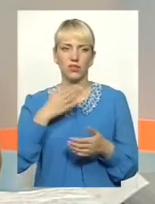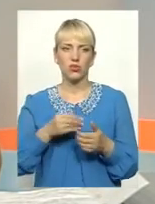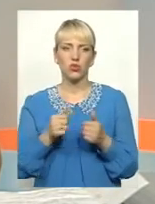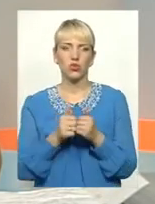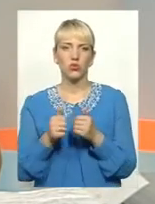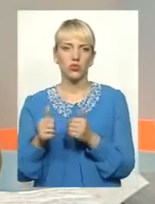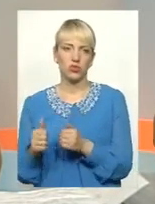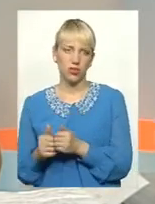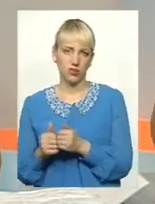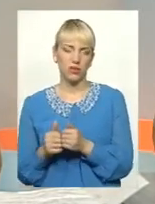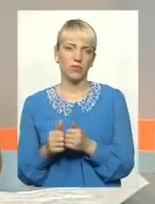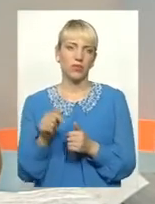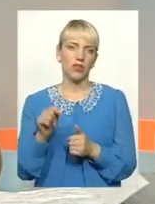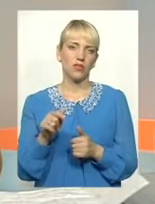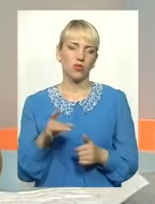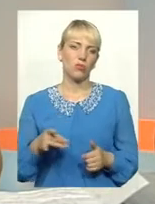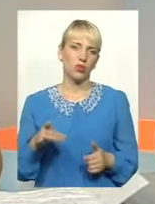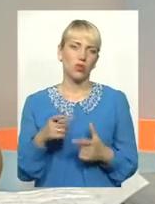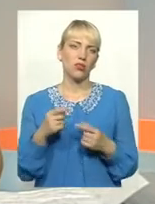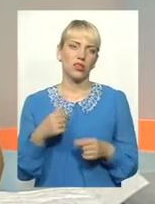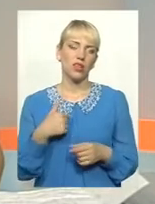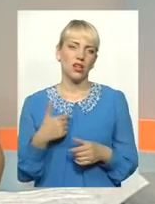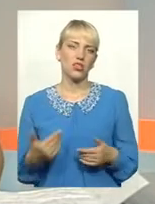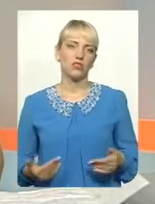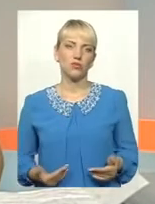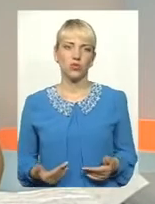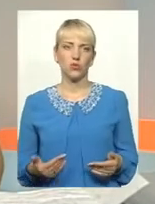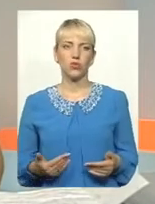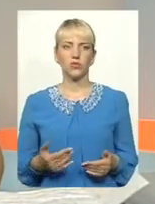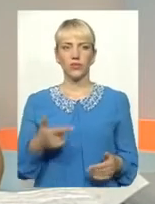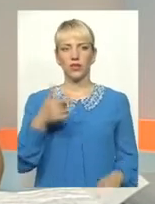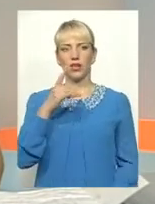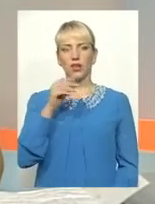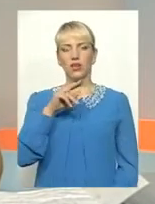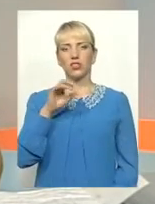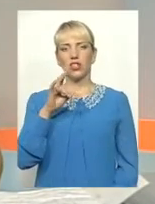там, ну, в тому мікрорайоні, де я живу, в районі Гречан.